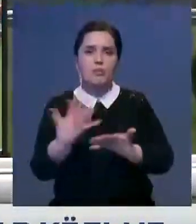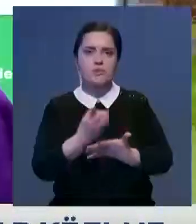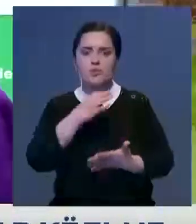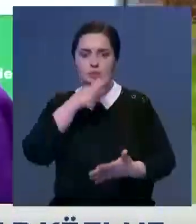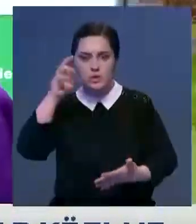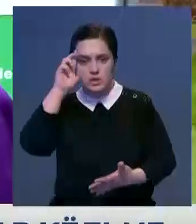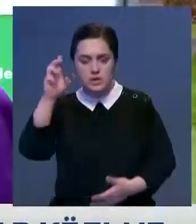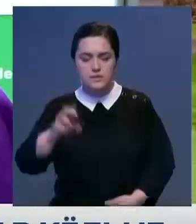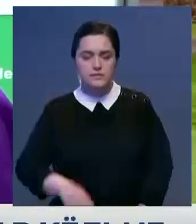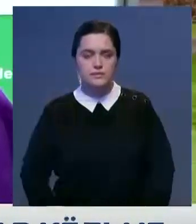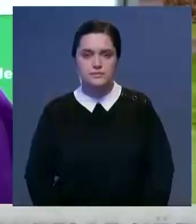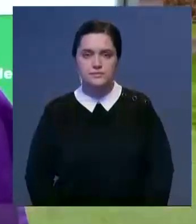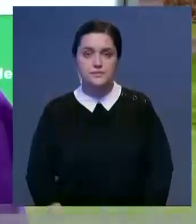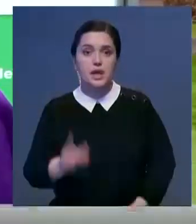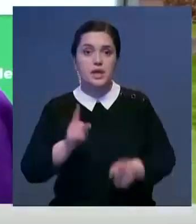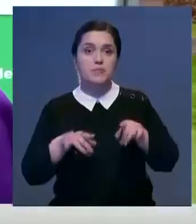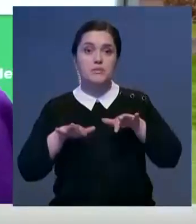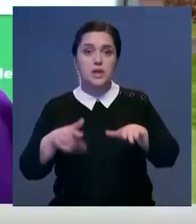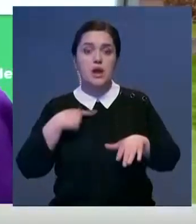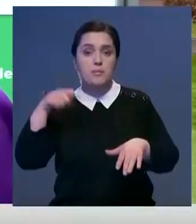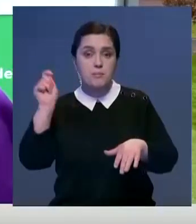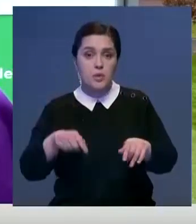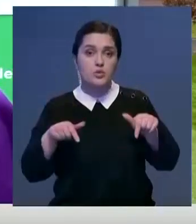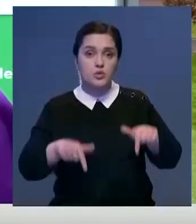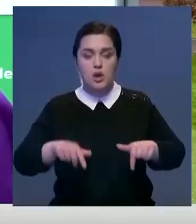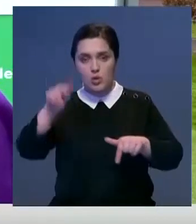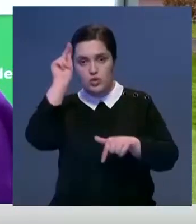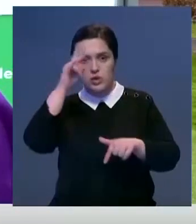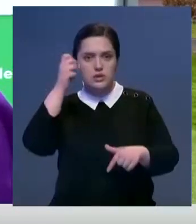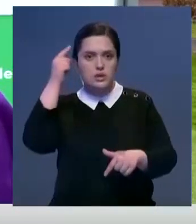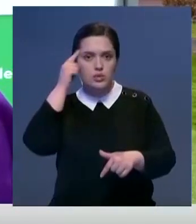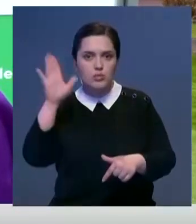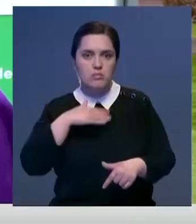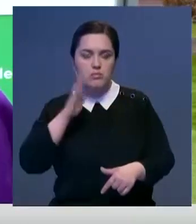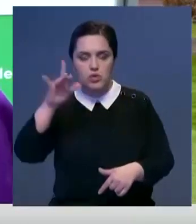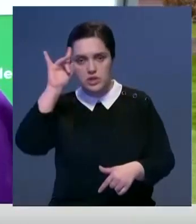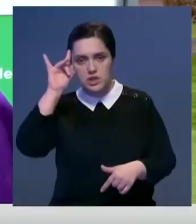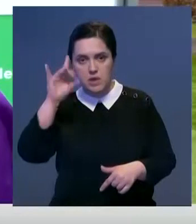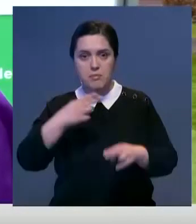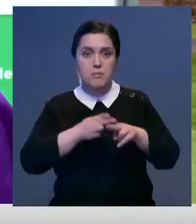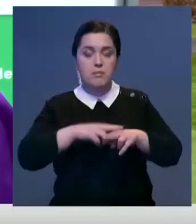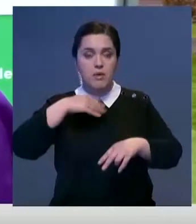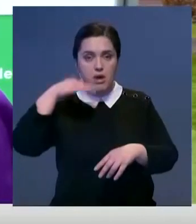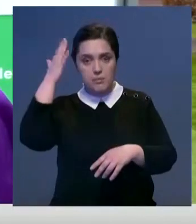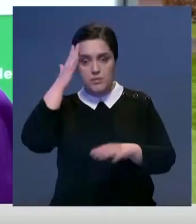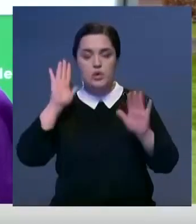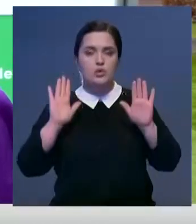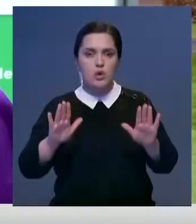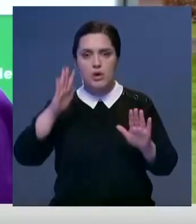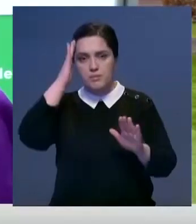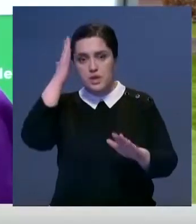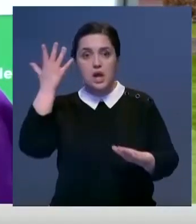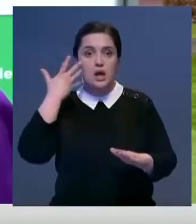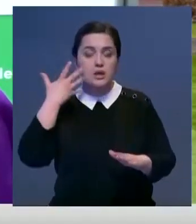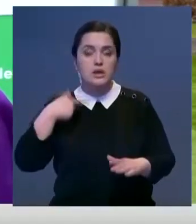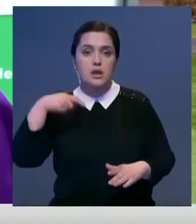стран. На самом деле я приехал сюда учиться, но я не думал, что стану чемпионом. Это была мечта, только мечта. Когда я